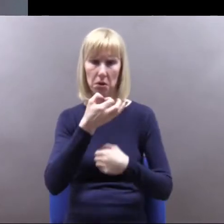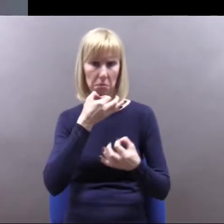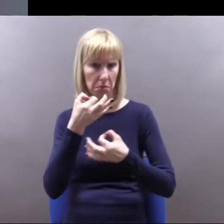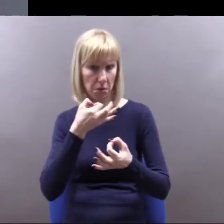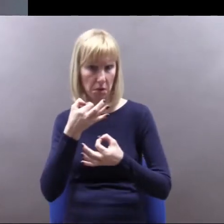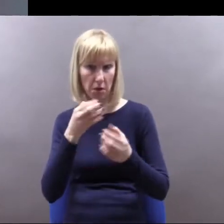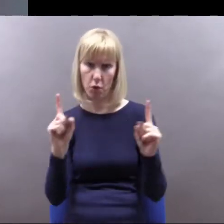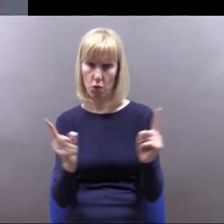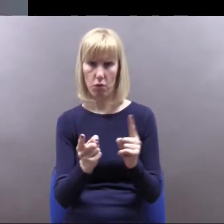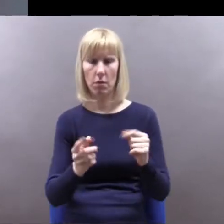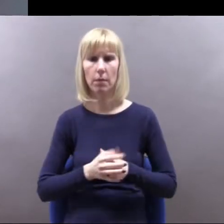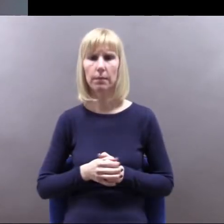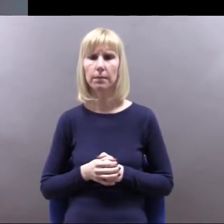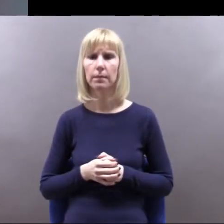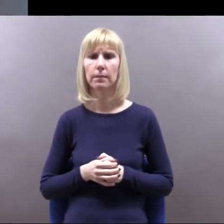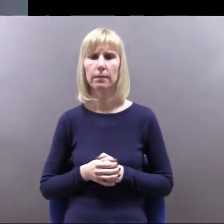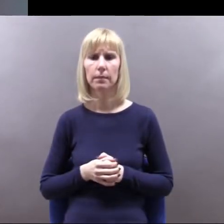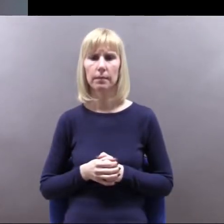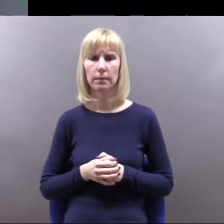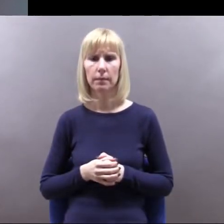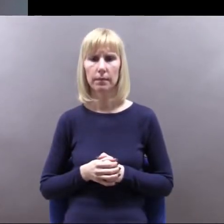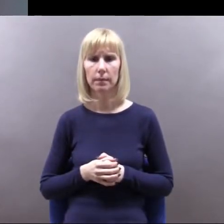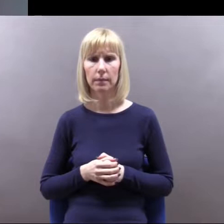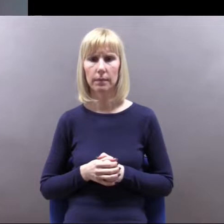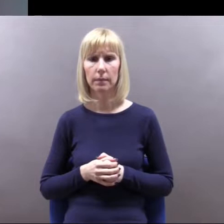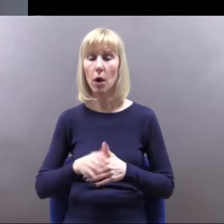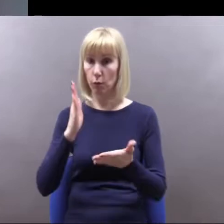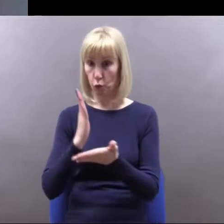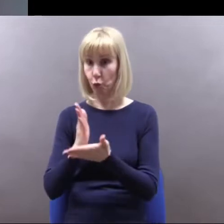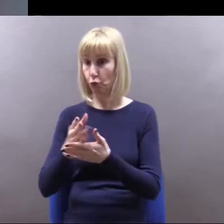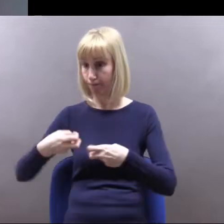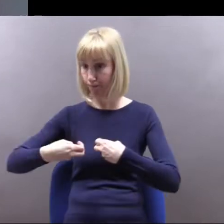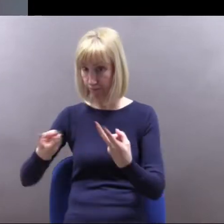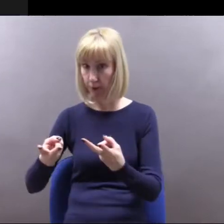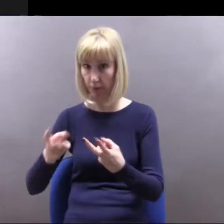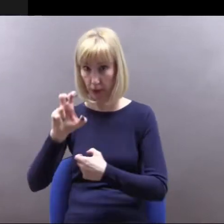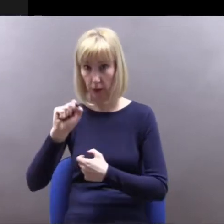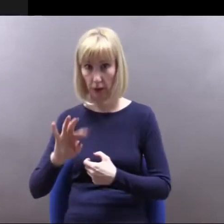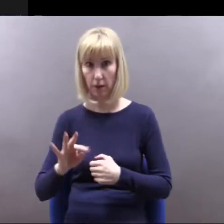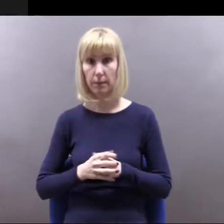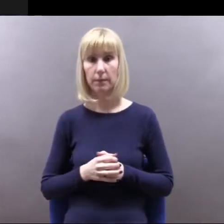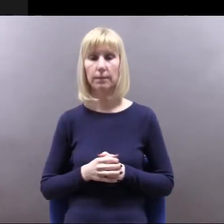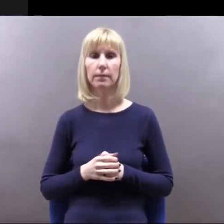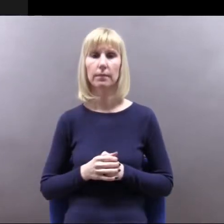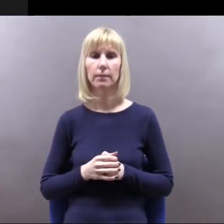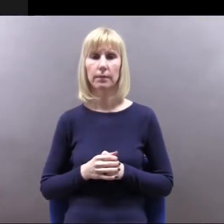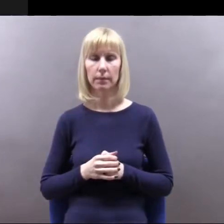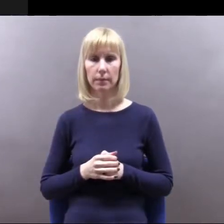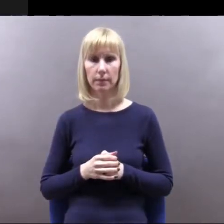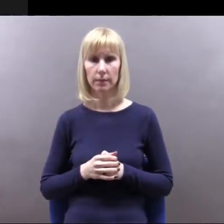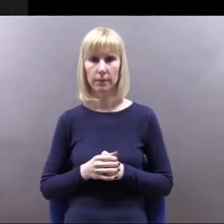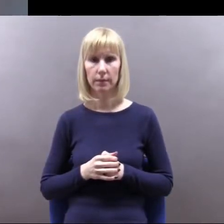zaledwie 6-7 pytań, więc nam się jeszcze nie zdąży